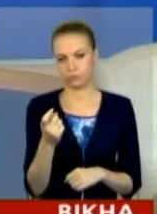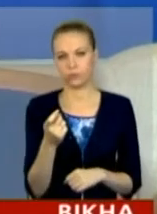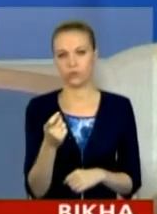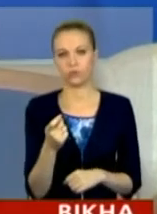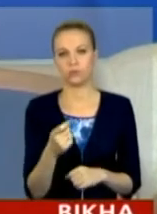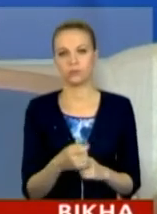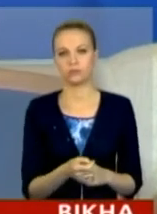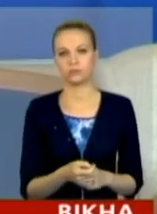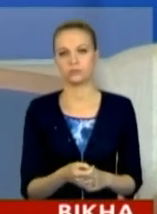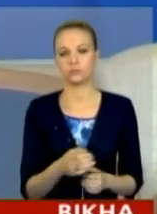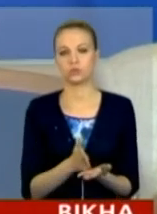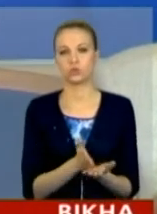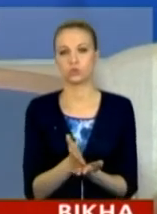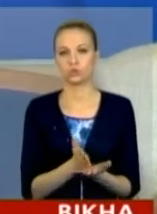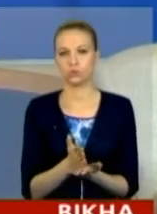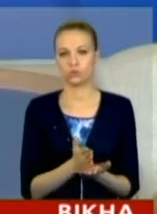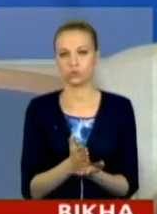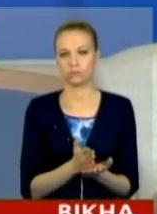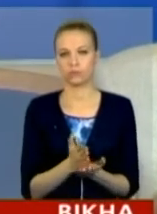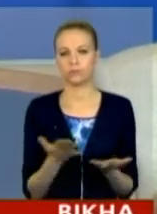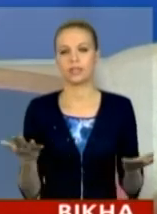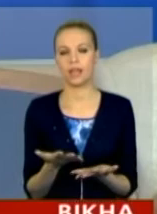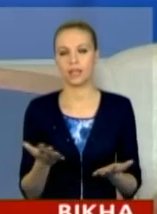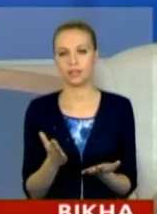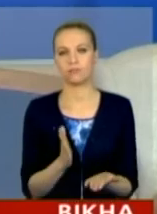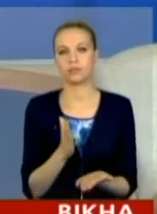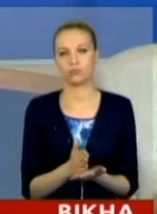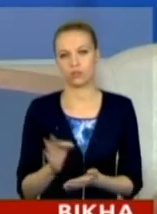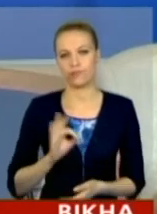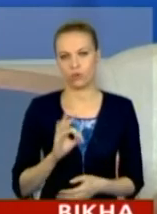служби, які безпосередньо використовували дані предмети.